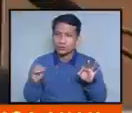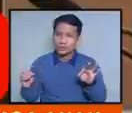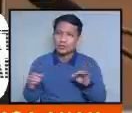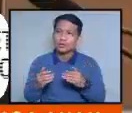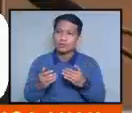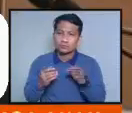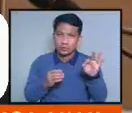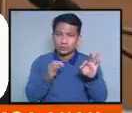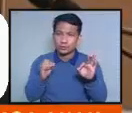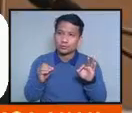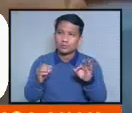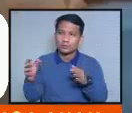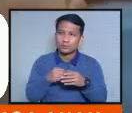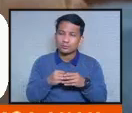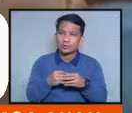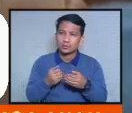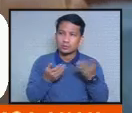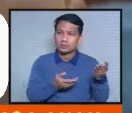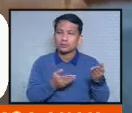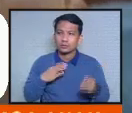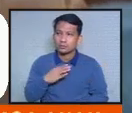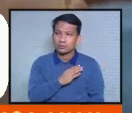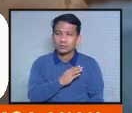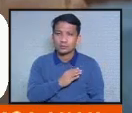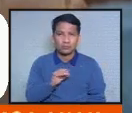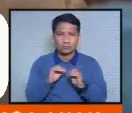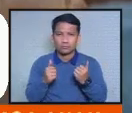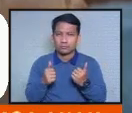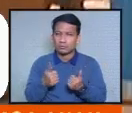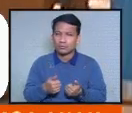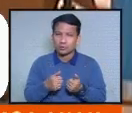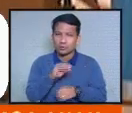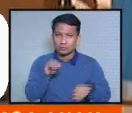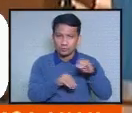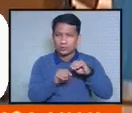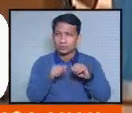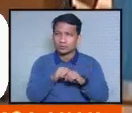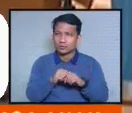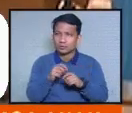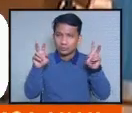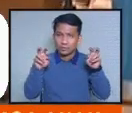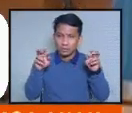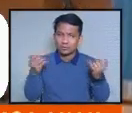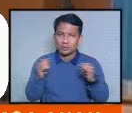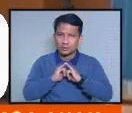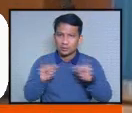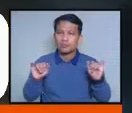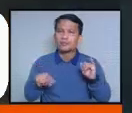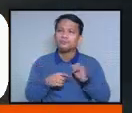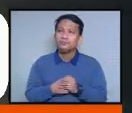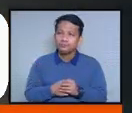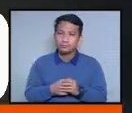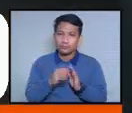19-0, inadapt ng Senado ang bersyon ng panukala ng Kamara ng walang amendments maliban sa mismong title ng panukala. Sa ilalim